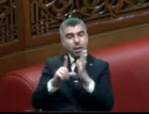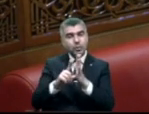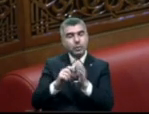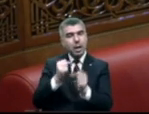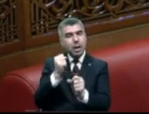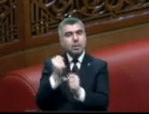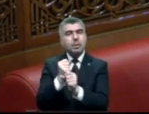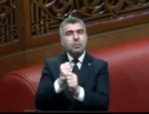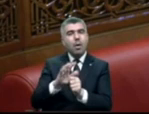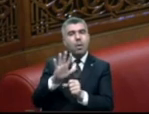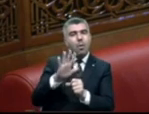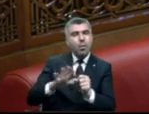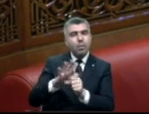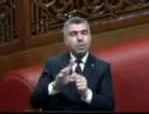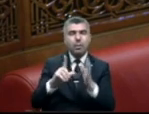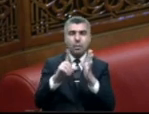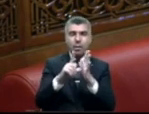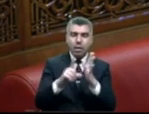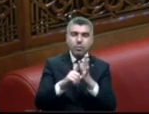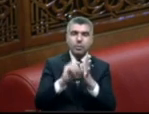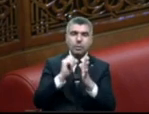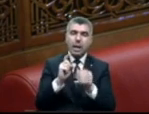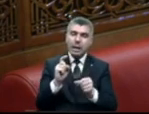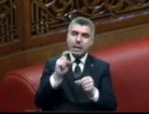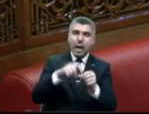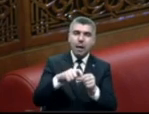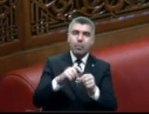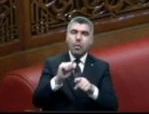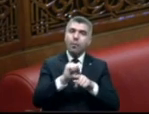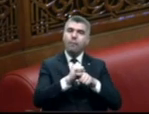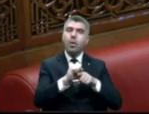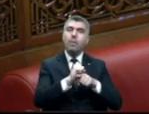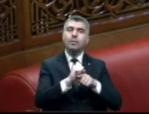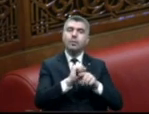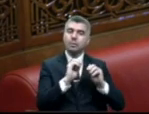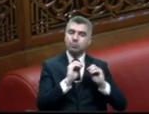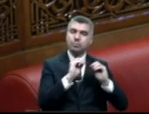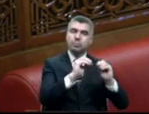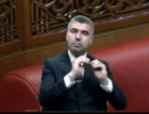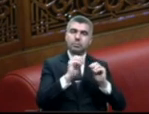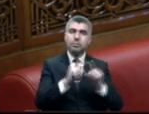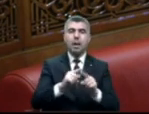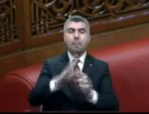العمل والتي من بينها الحق النقابي وتنظيم دورات تكوينية في هذا الشأن، ووضع برنامج وطني للنهوض